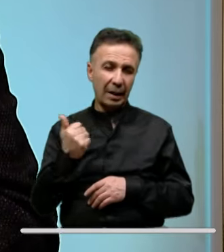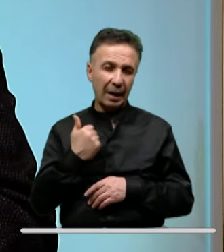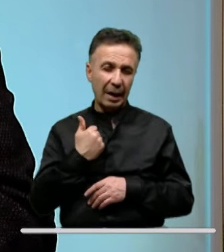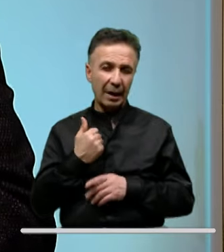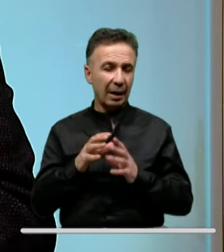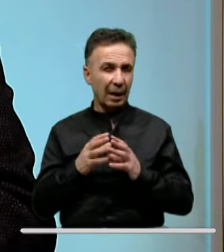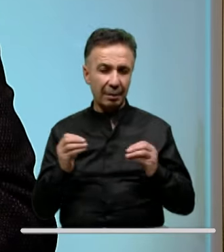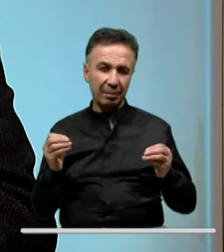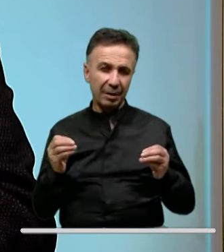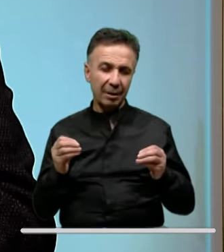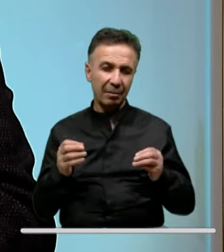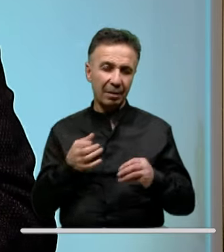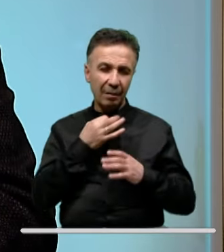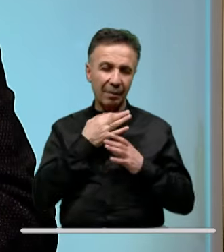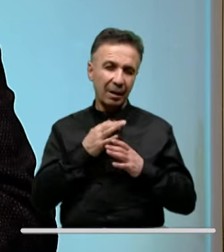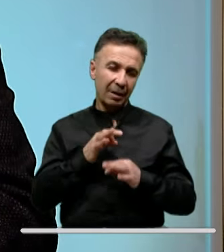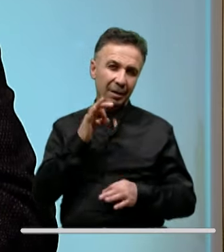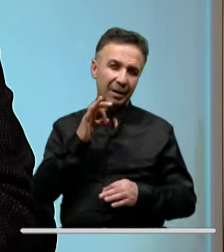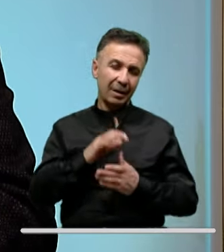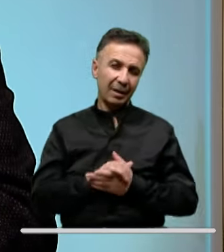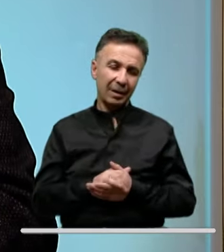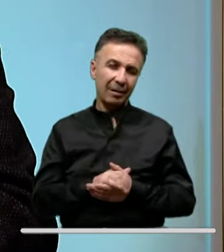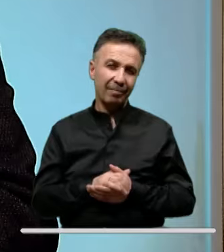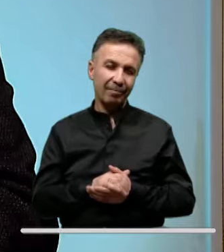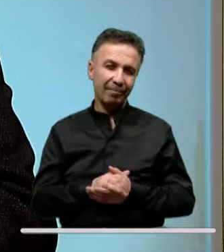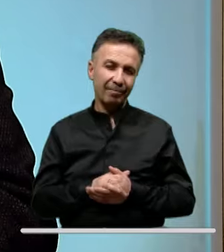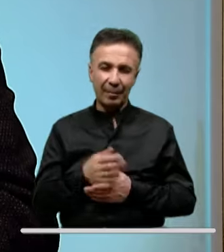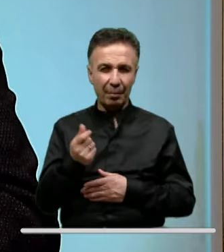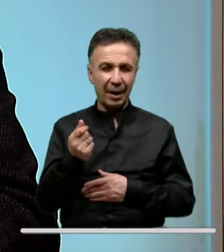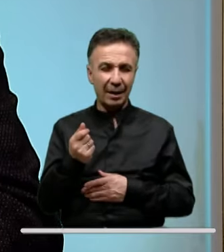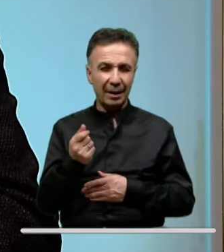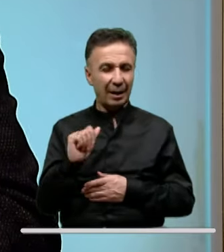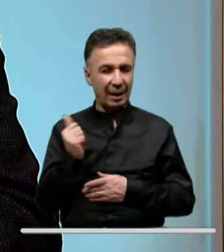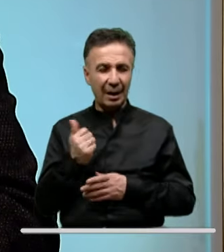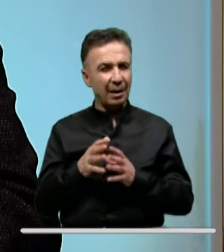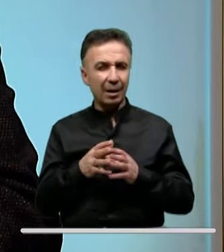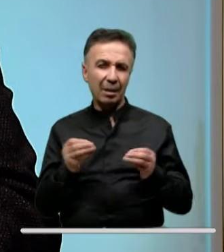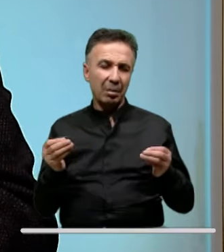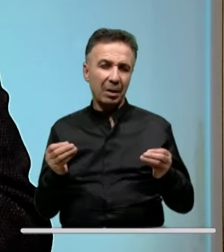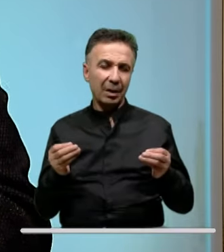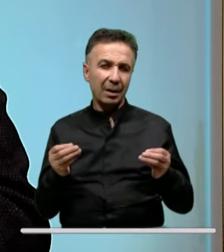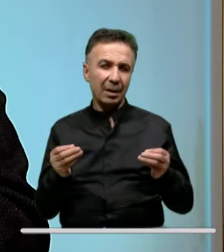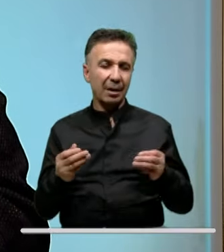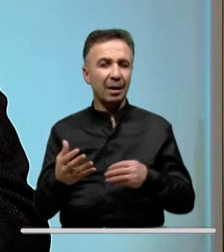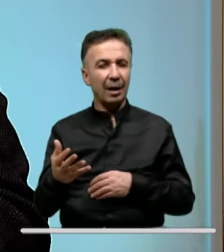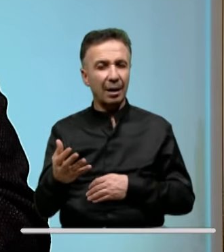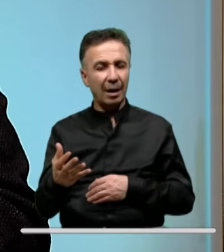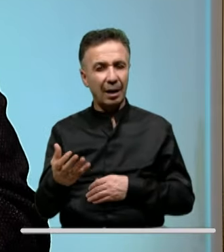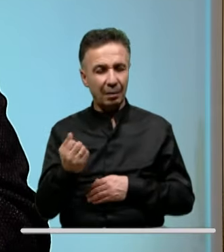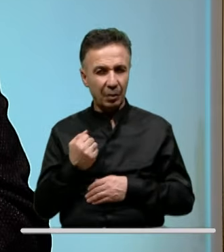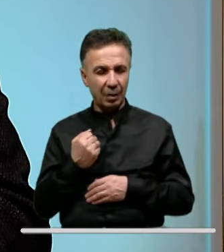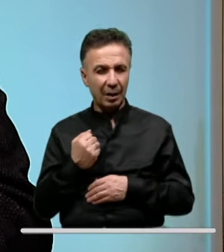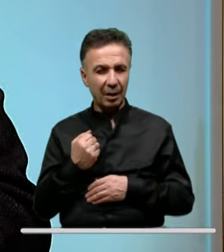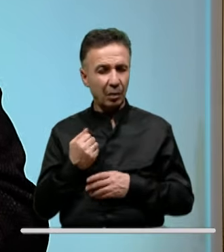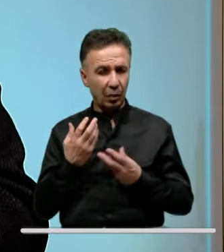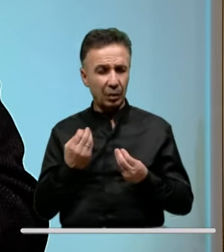fakir hakkında peki ne diyeyim, erimeler, paradaki değerdeki erimeler, alım gücündeki zayıflamalar falan olduysa